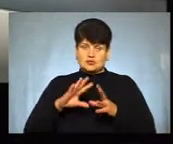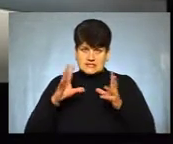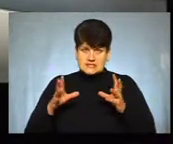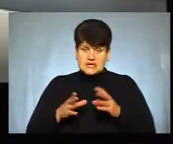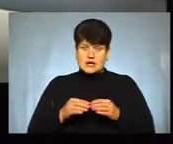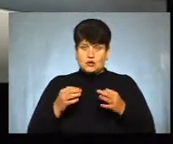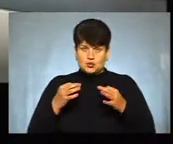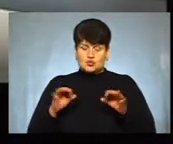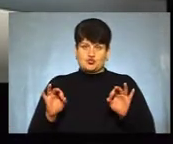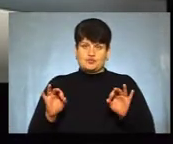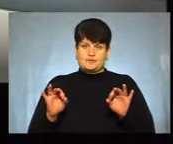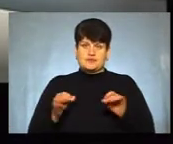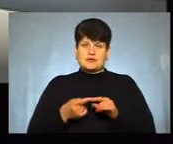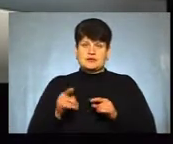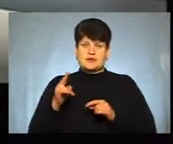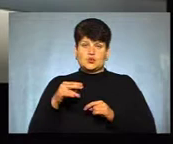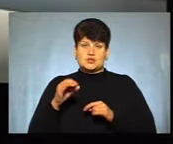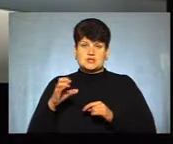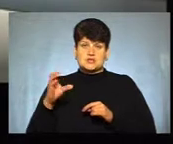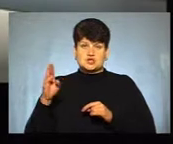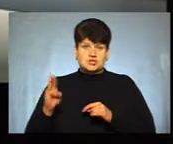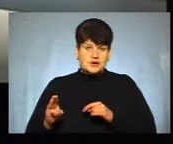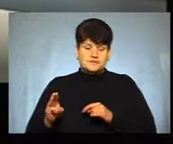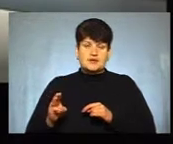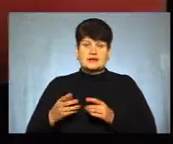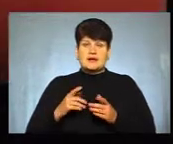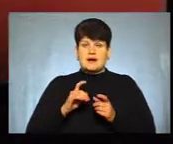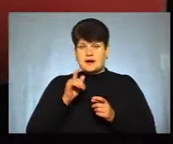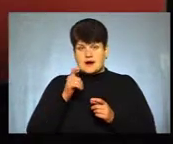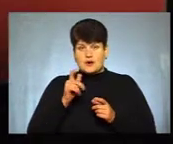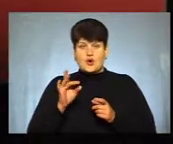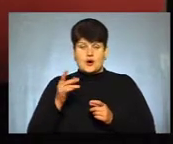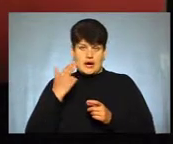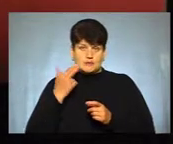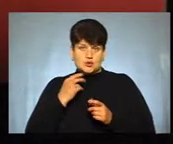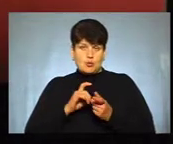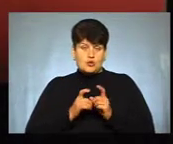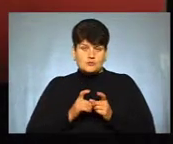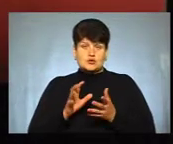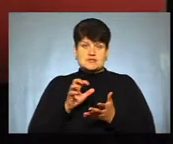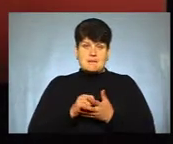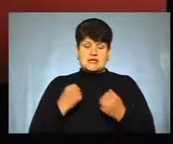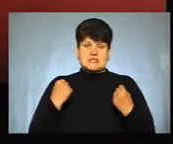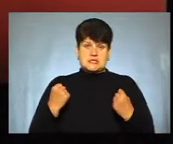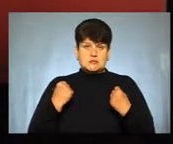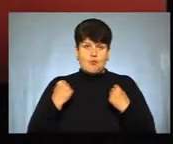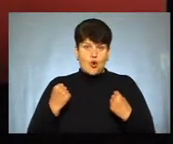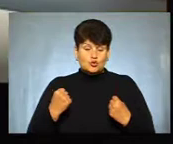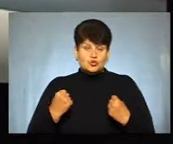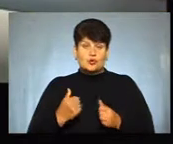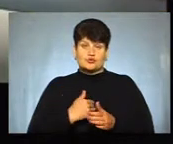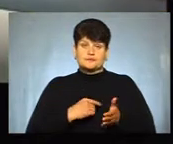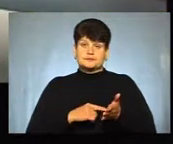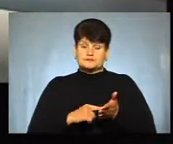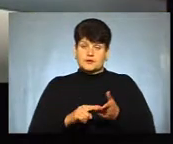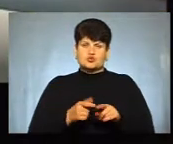загальнодоступні. Наприклад, це ДЮС США, тобто для греко-римської боротьби або для того, щоб займатися спортом. І хочу зазначити, що